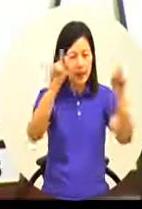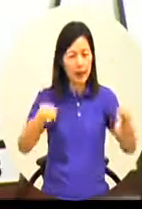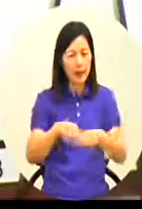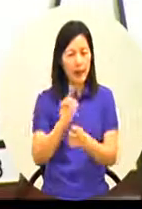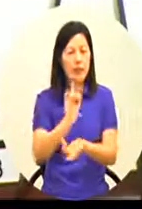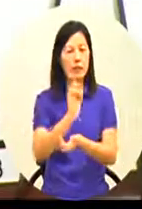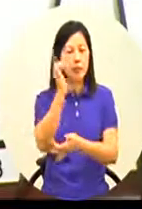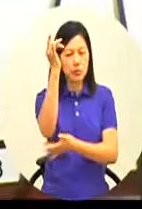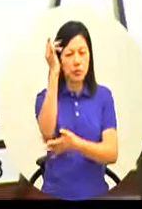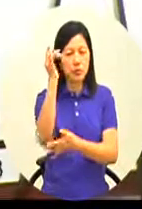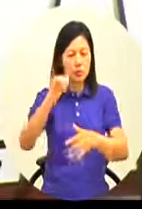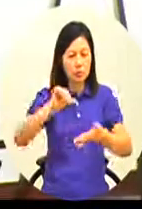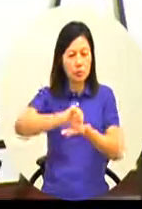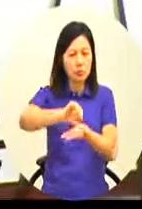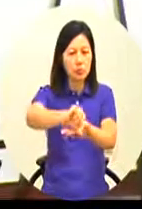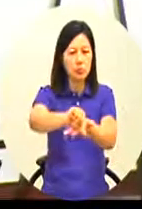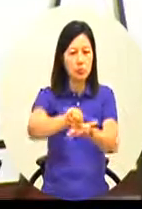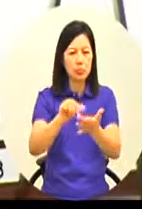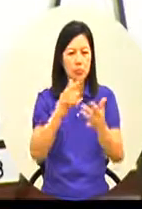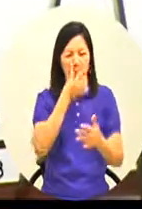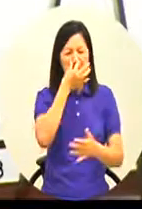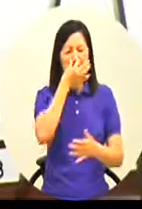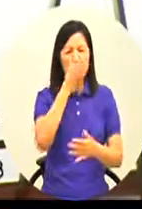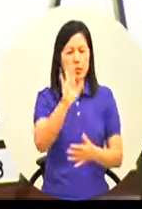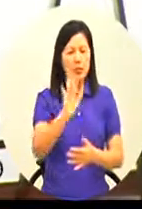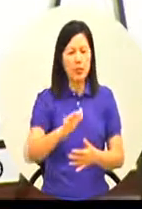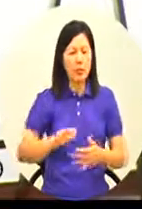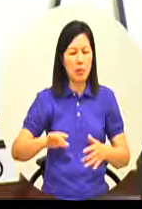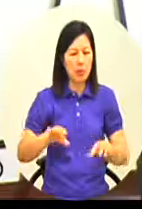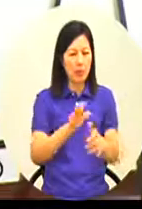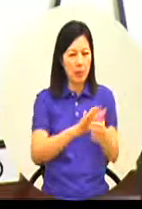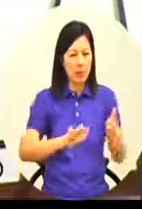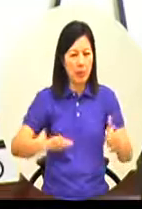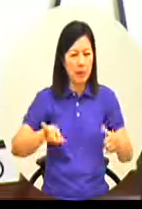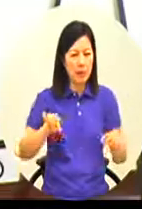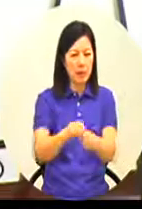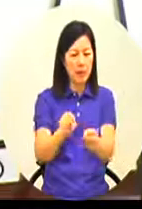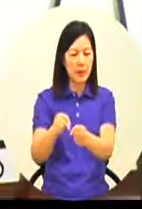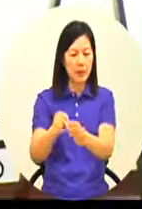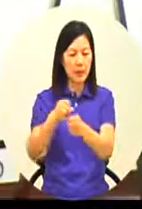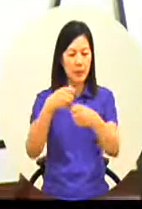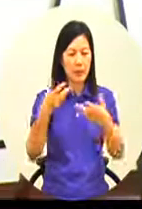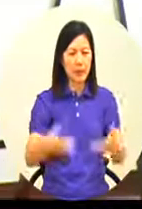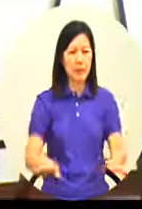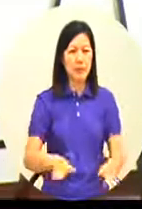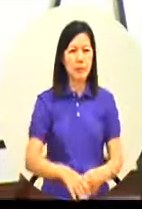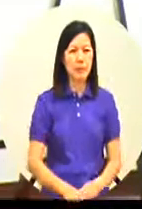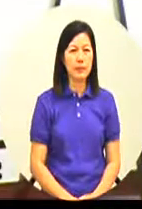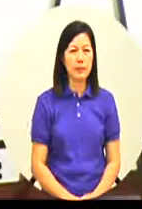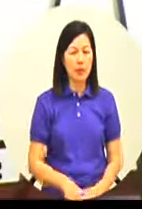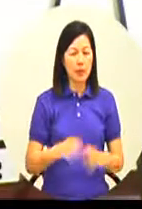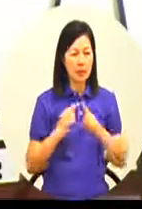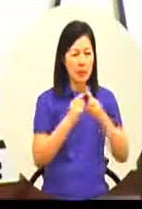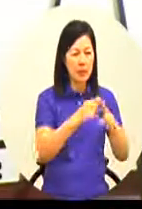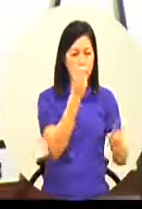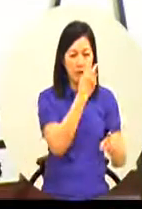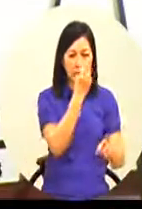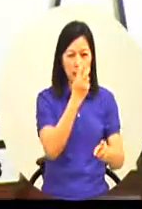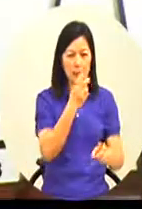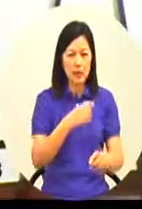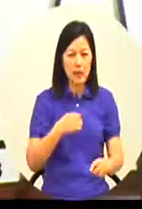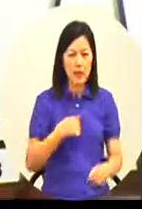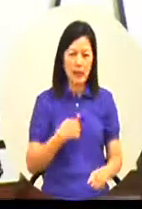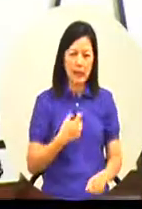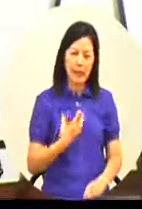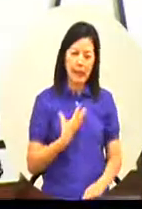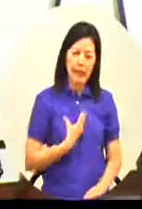他其实这个后进公园受损非常严重。我跟那时候跟市长还有赵局长，我们去现场看，除了心很痛，但